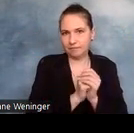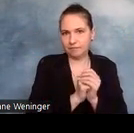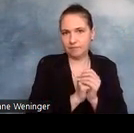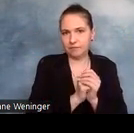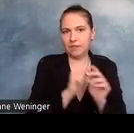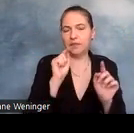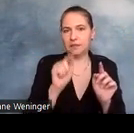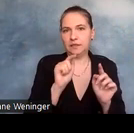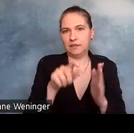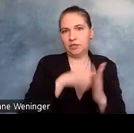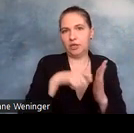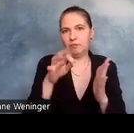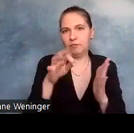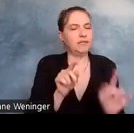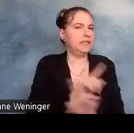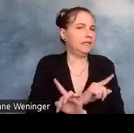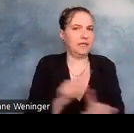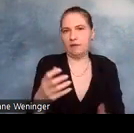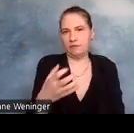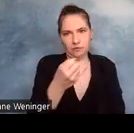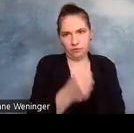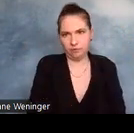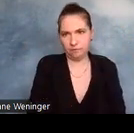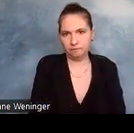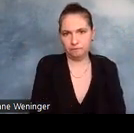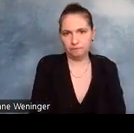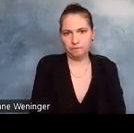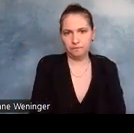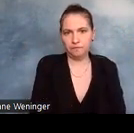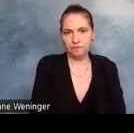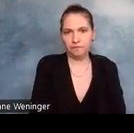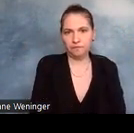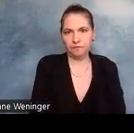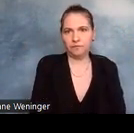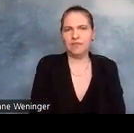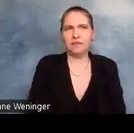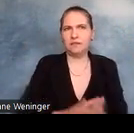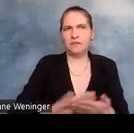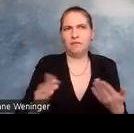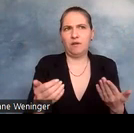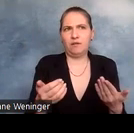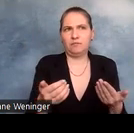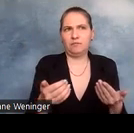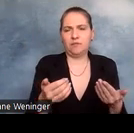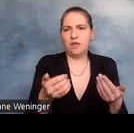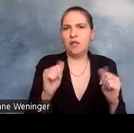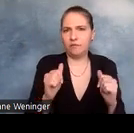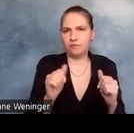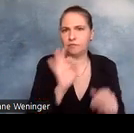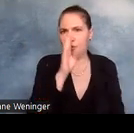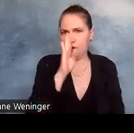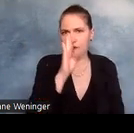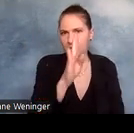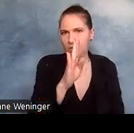dieser Checkpunkt nicht erfüllt. Im Prinzip ist es auch einfach eine Hilfe, sich auch wieder zu orientieren auf der